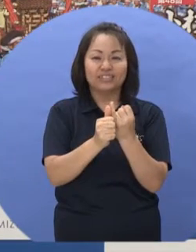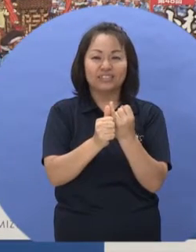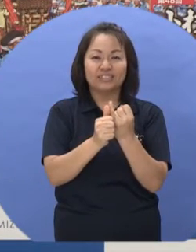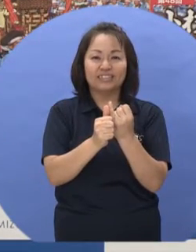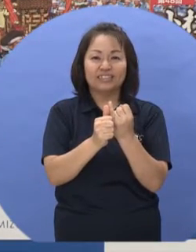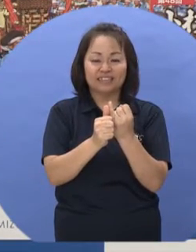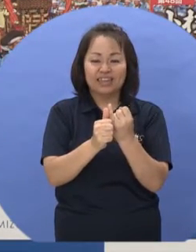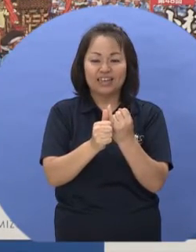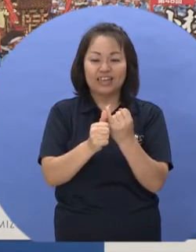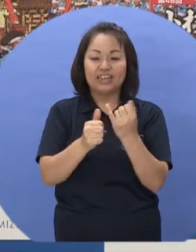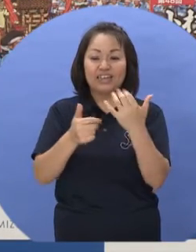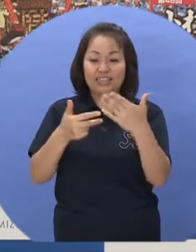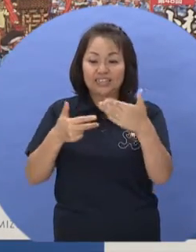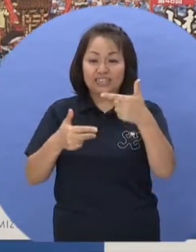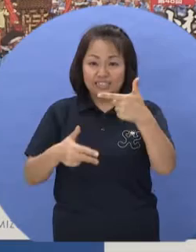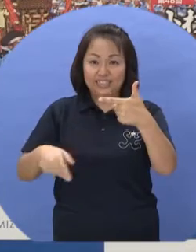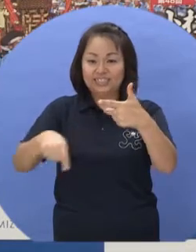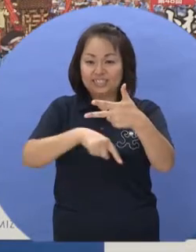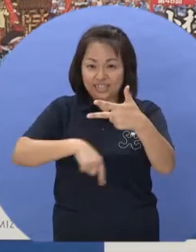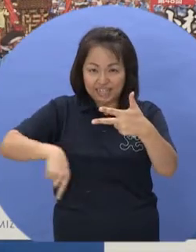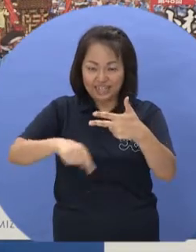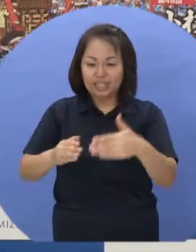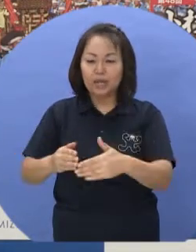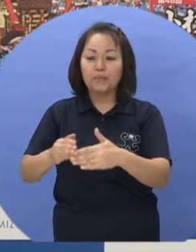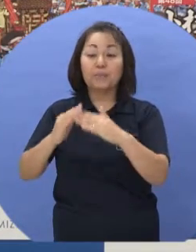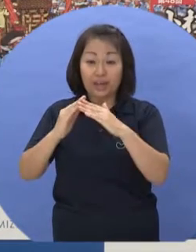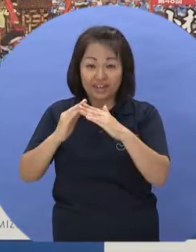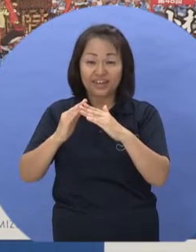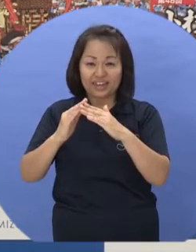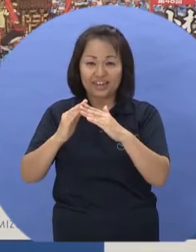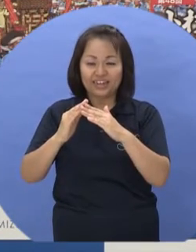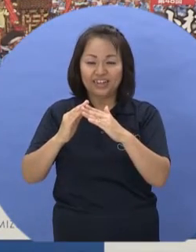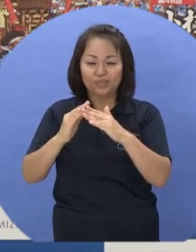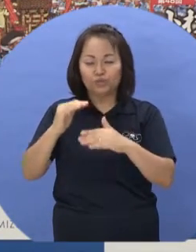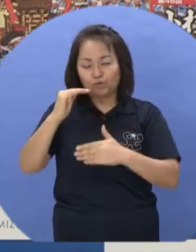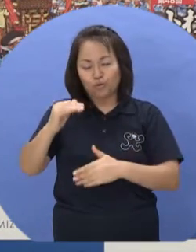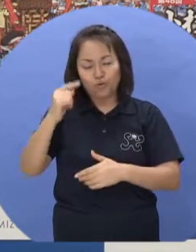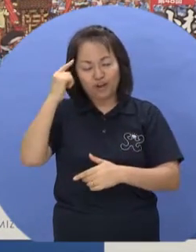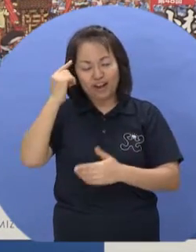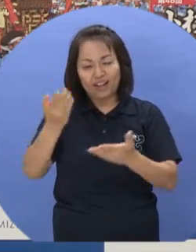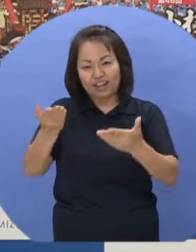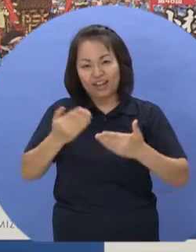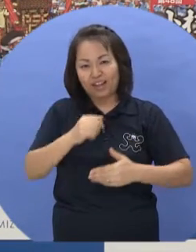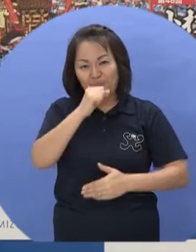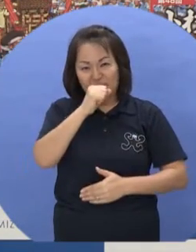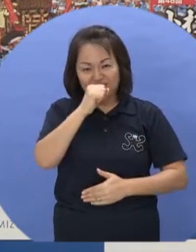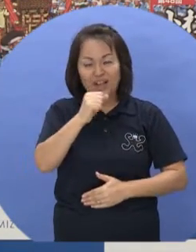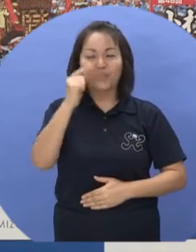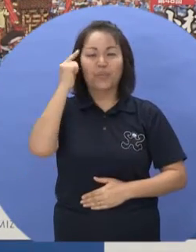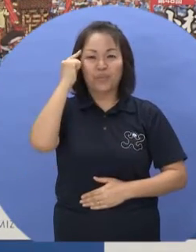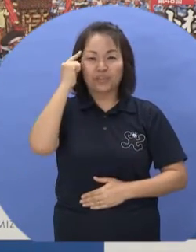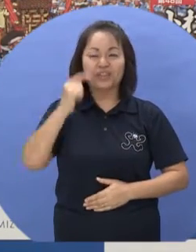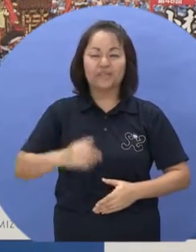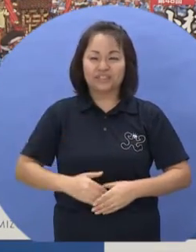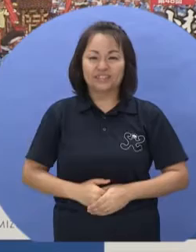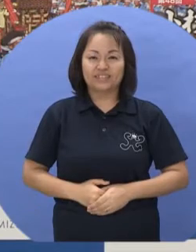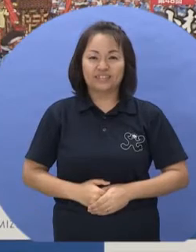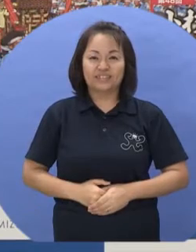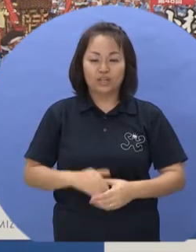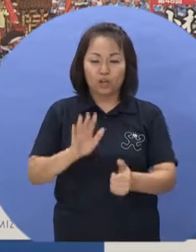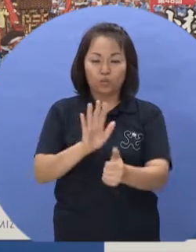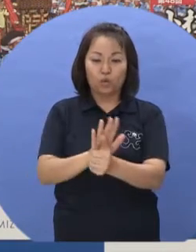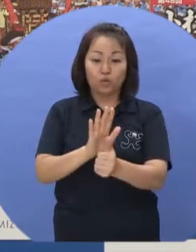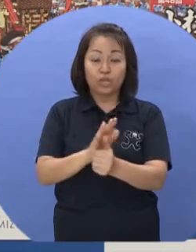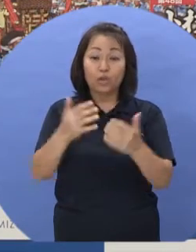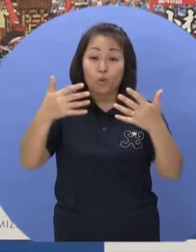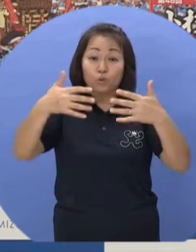内で家も建てていただいてということにつながればいいなというふうに考えております。助成要件につい